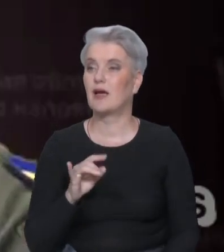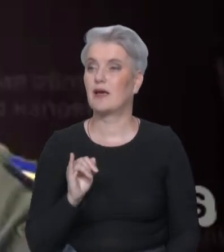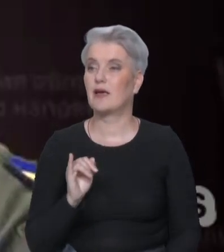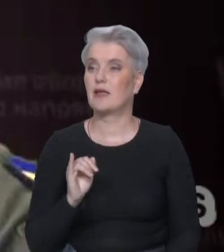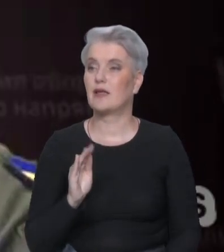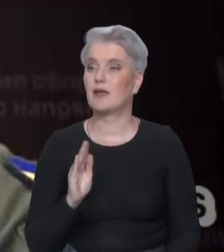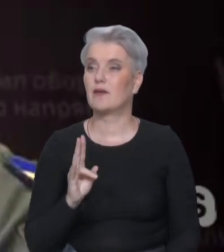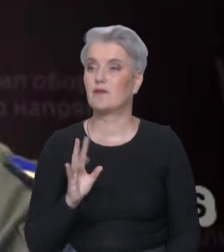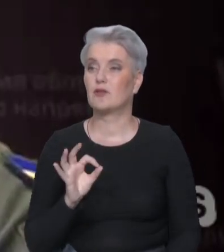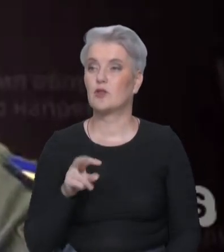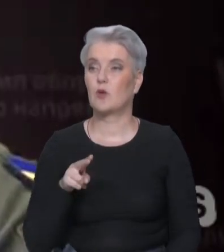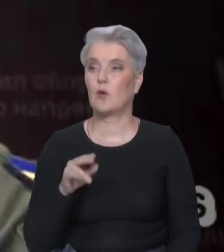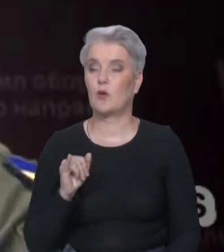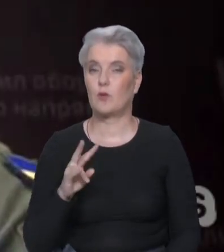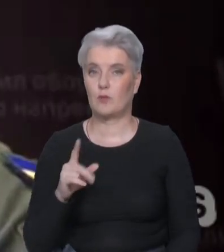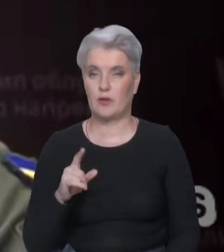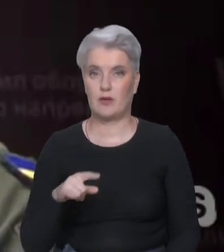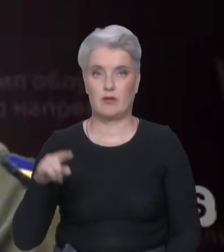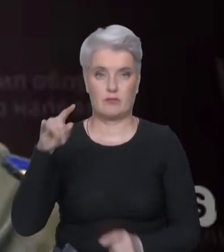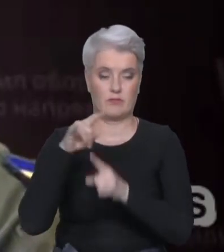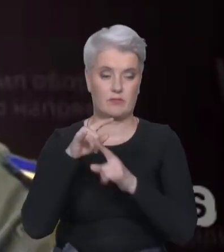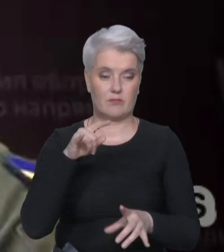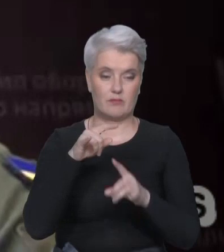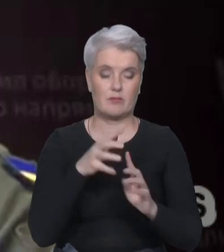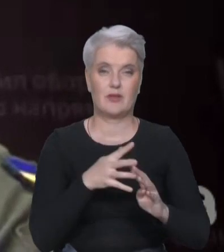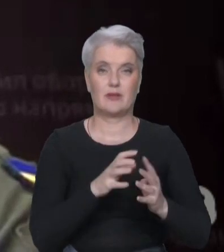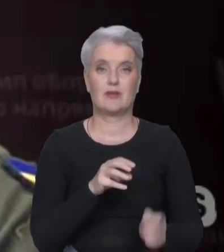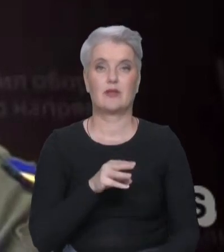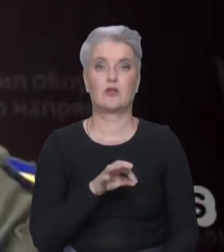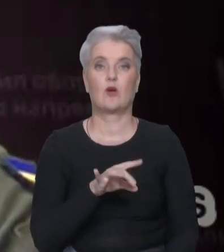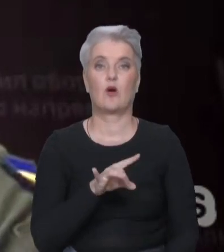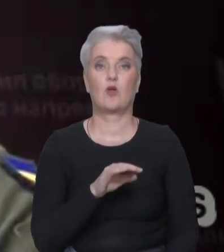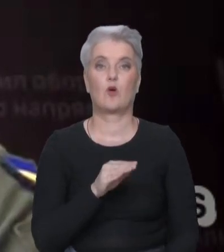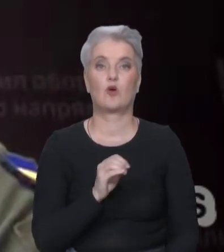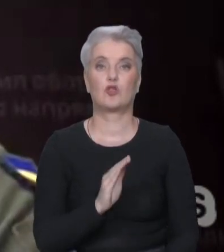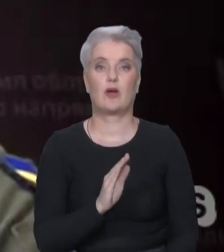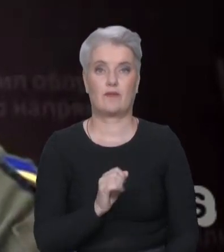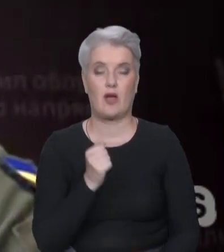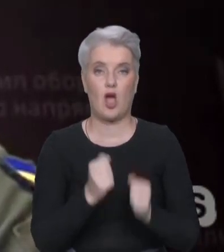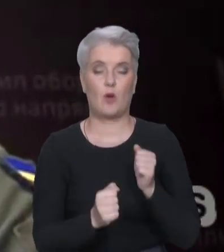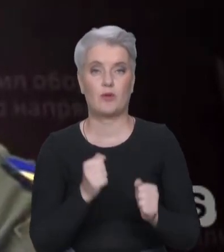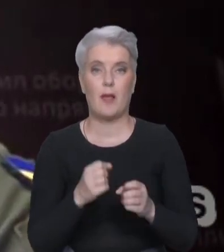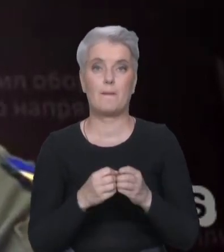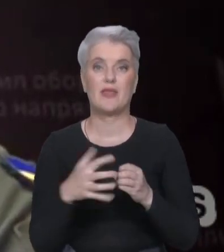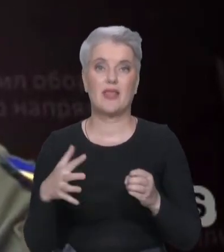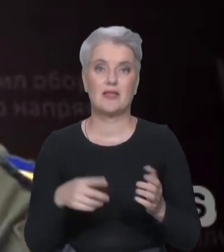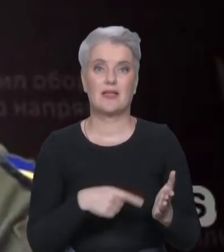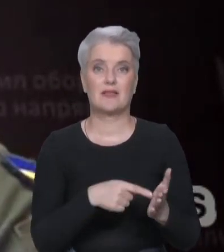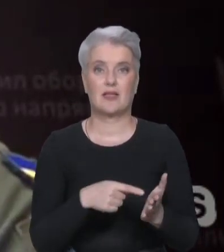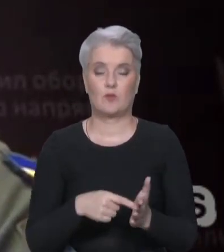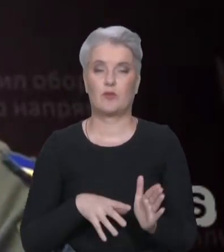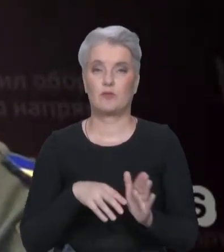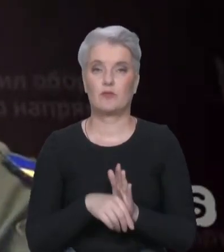завдали авіаударів по околицях села Сторожеве. Ворог обстріляв понад 15 населених пунктів цього напрямку, серед них